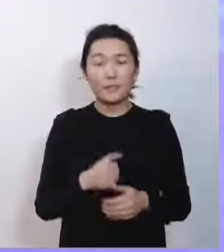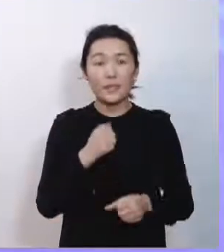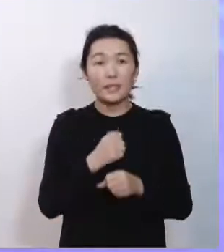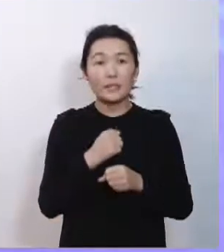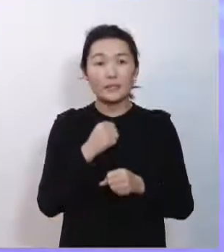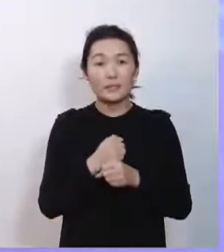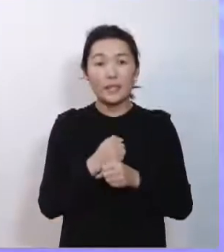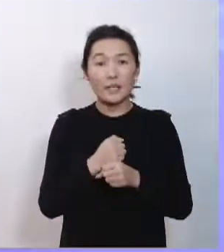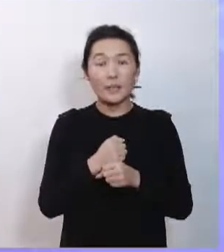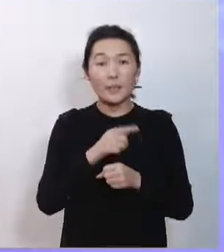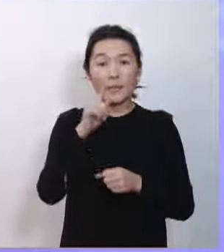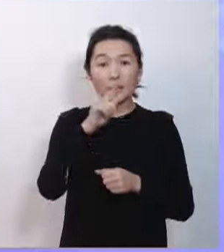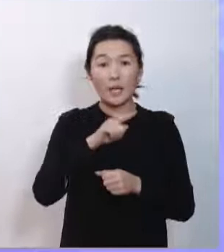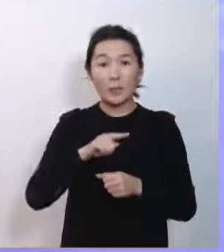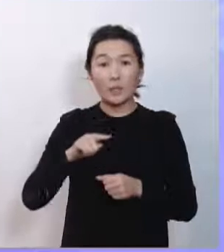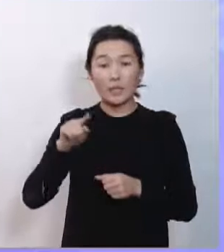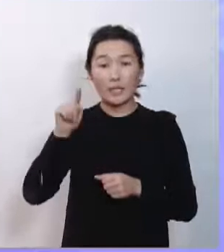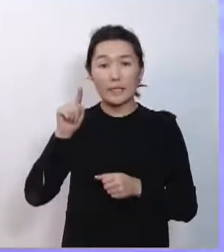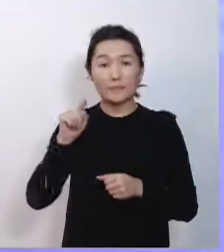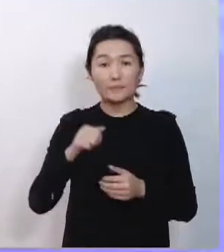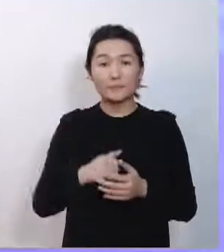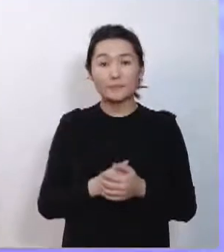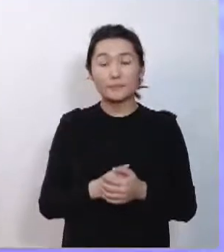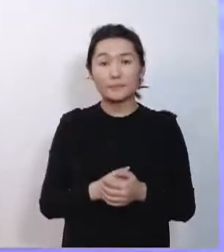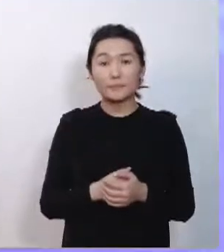Делаем закругление влево.